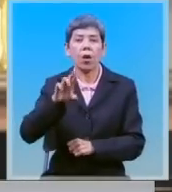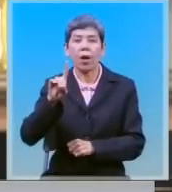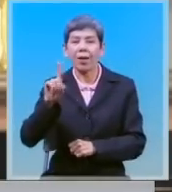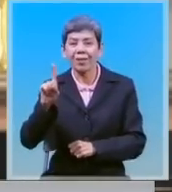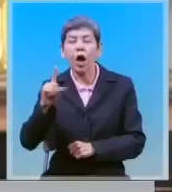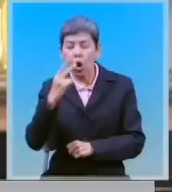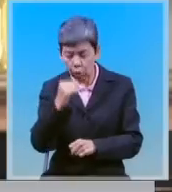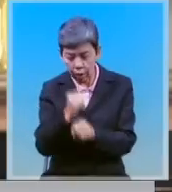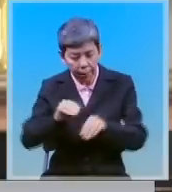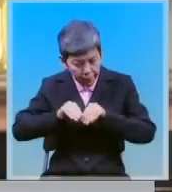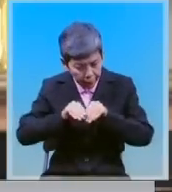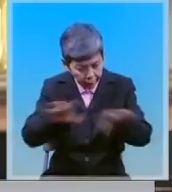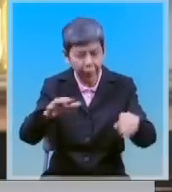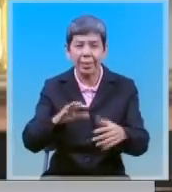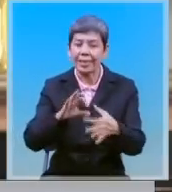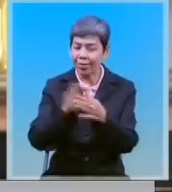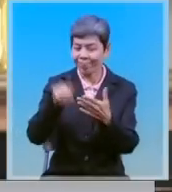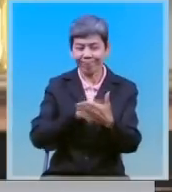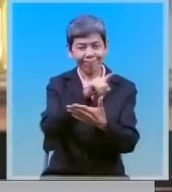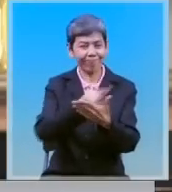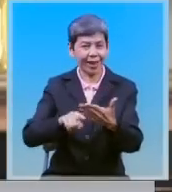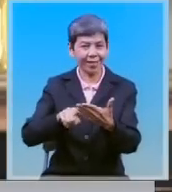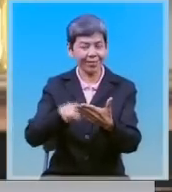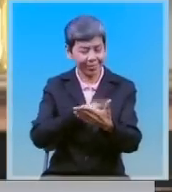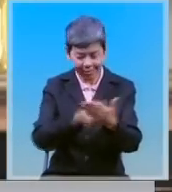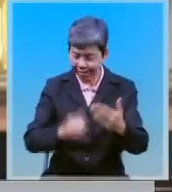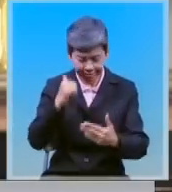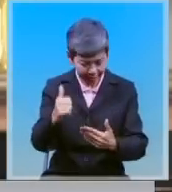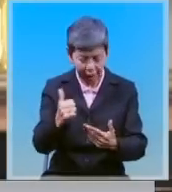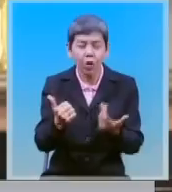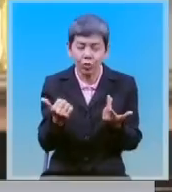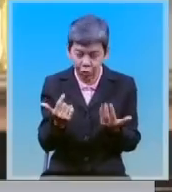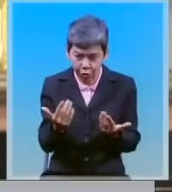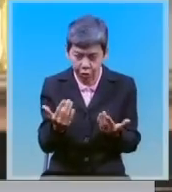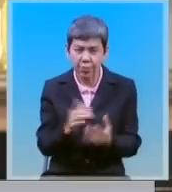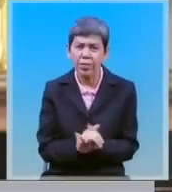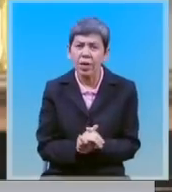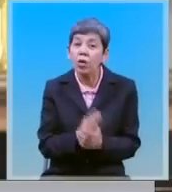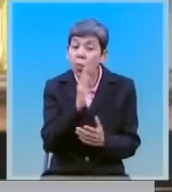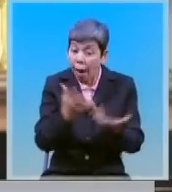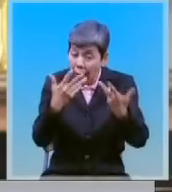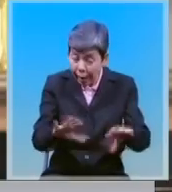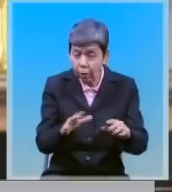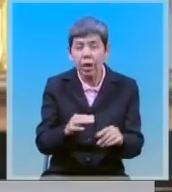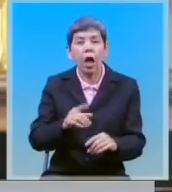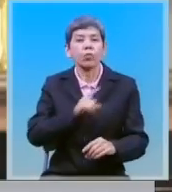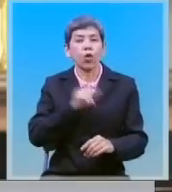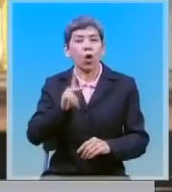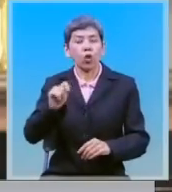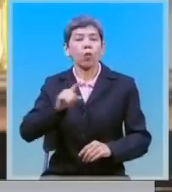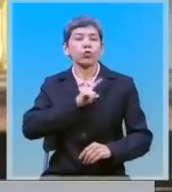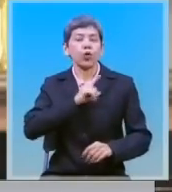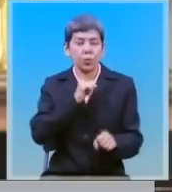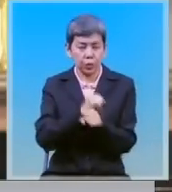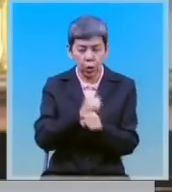าประกาศให้มีการจัดการเลือกตั้งเป็นการทั่วไปและหลังจากนั้นก็จะเป็นหน้าที่ของกกต.ที่